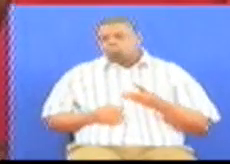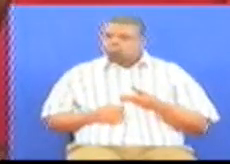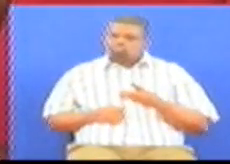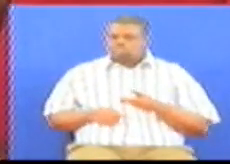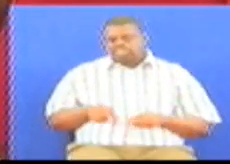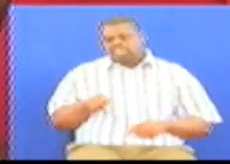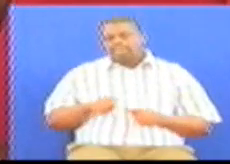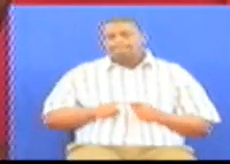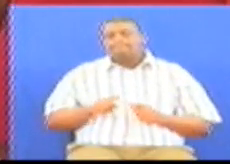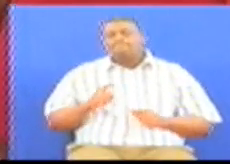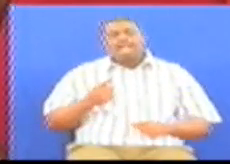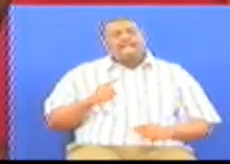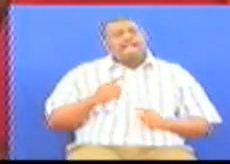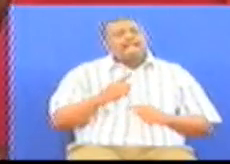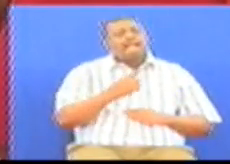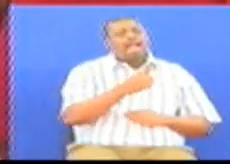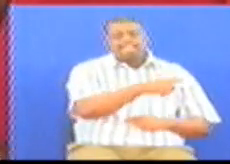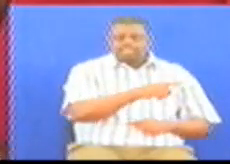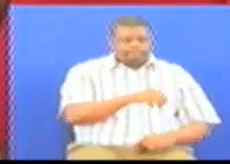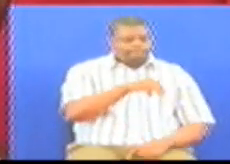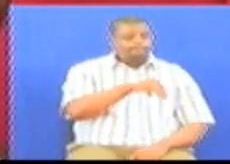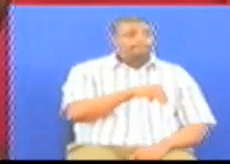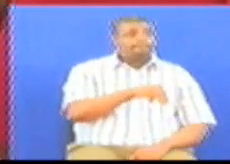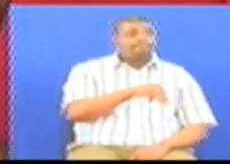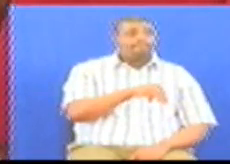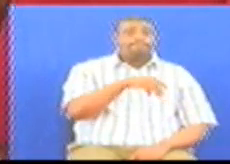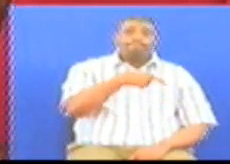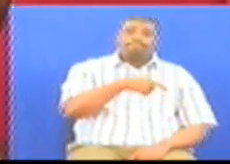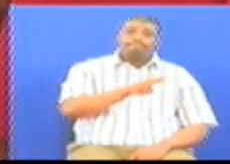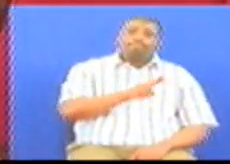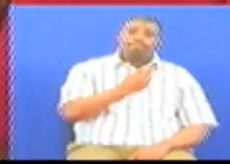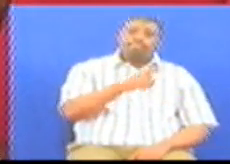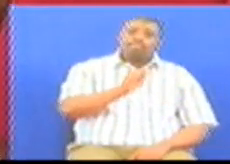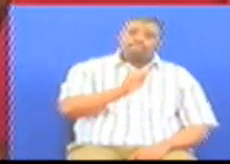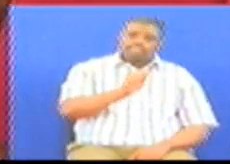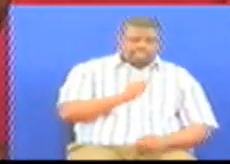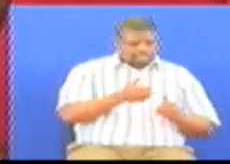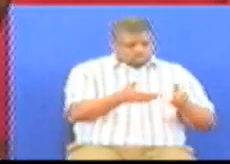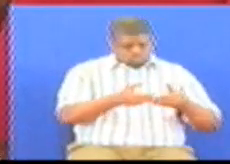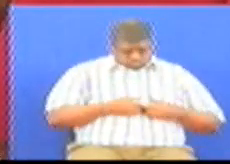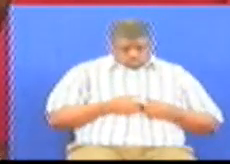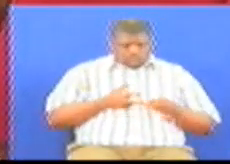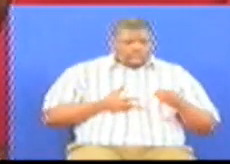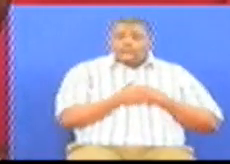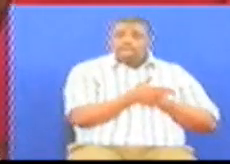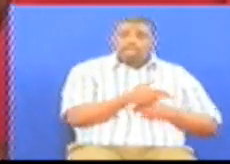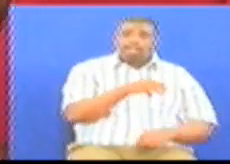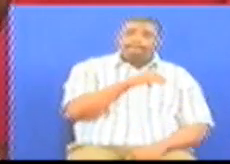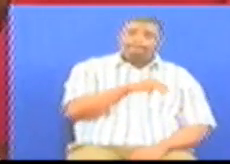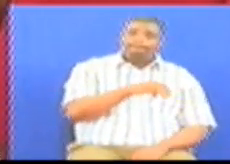kilichoko mbali cha Mputa ambacho kinachukua kata ya Mputa na kata ya